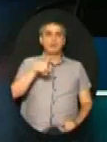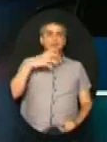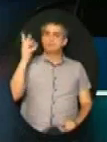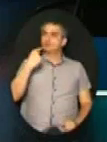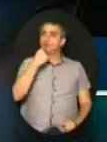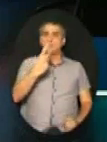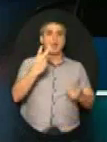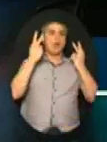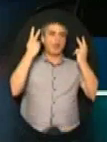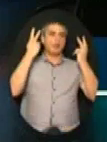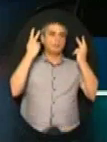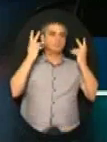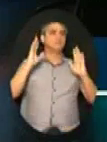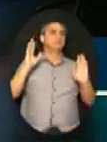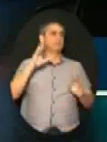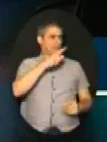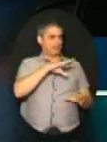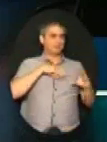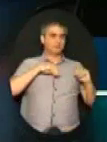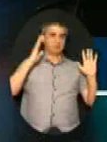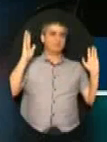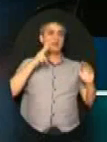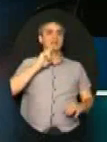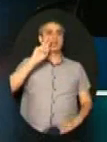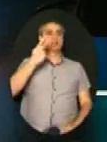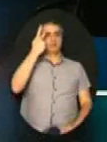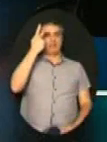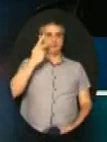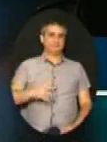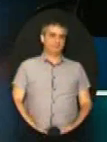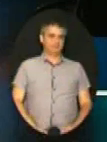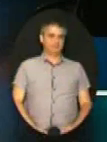הדברים שהם ערכים של צהל, כאשר את מסגרת או קריאה